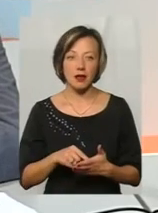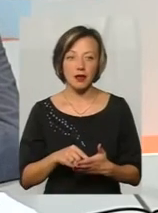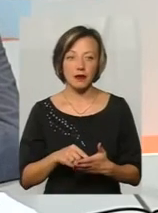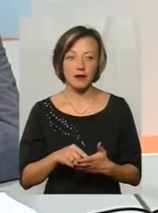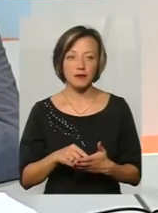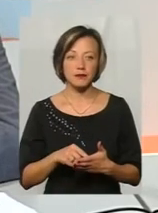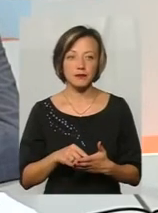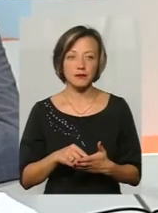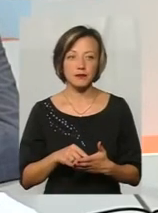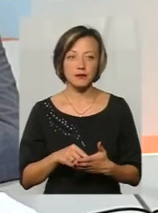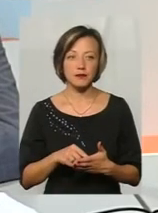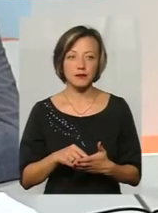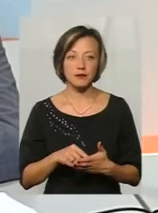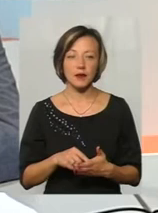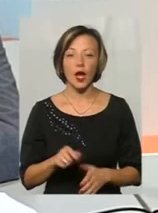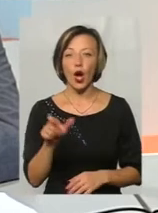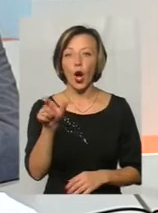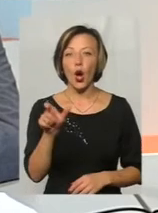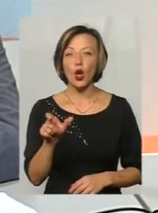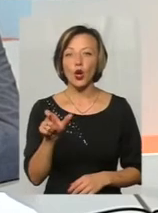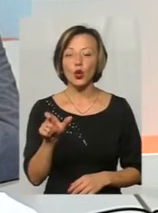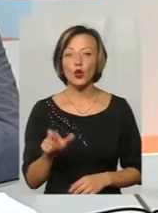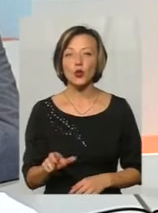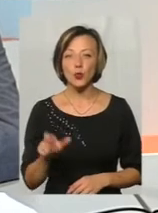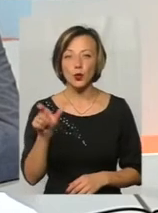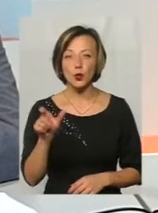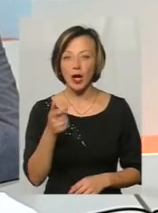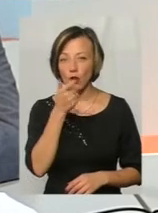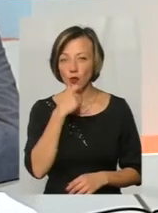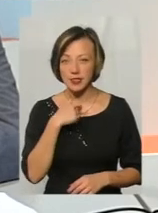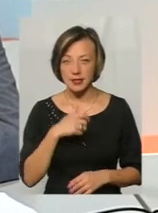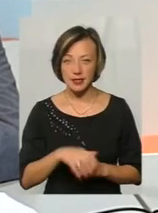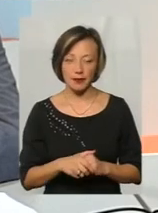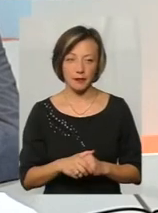це питання людяності. Навіть не людяності, тому що